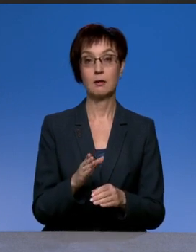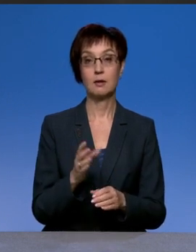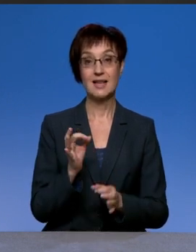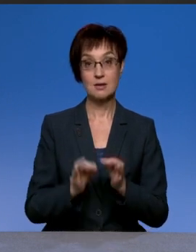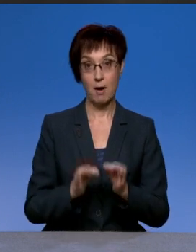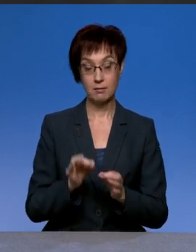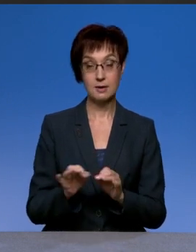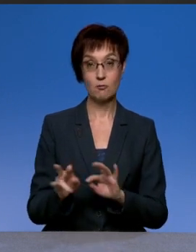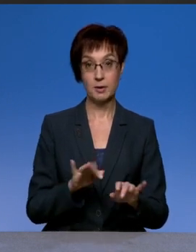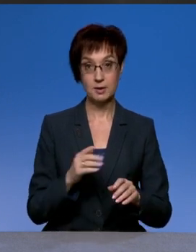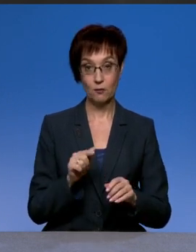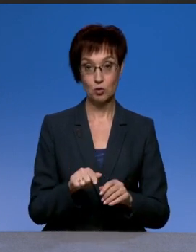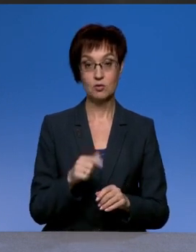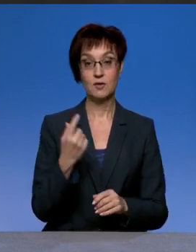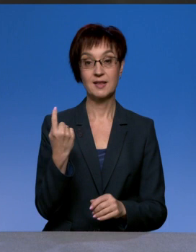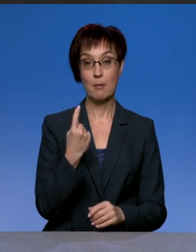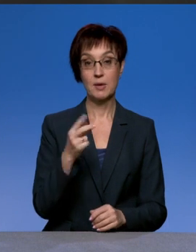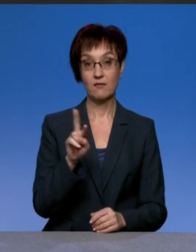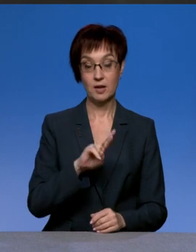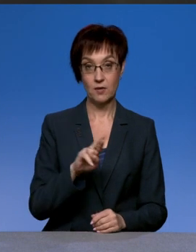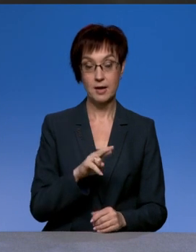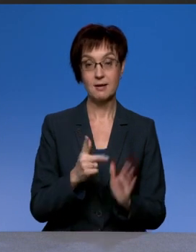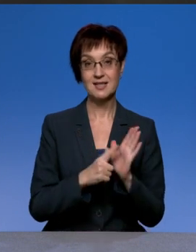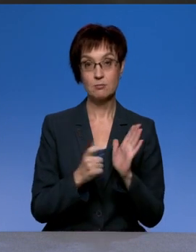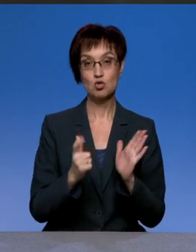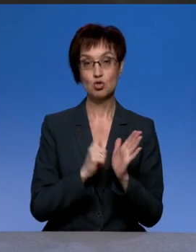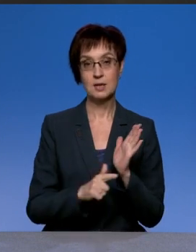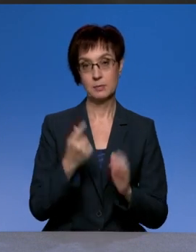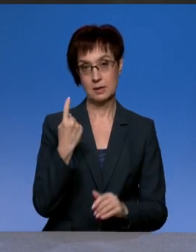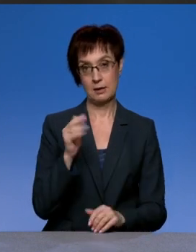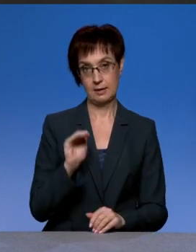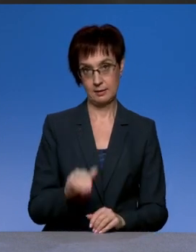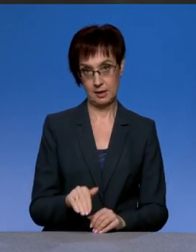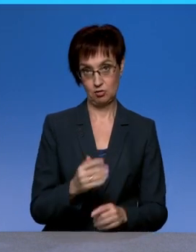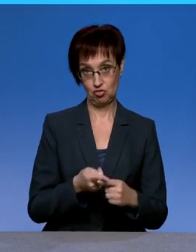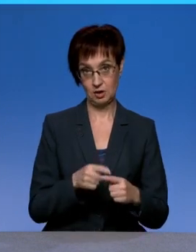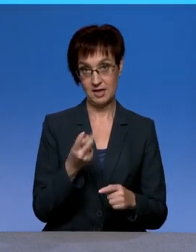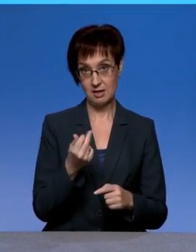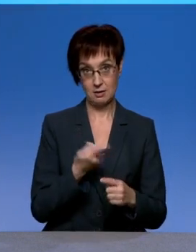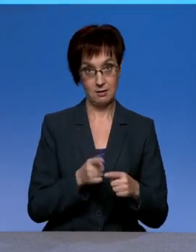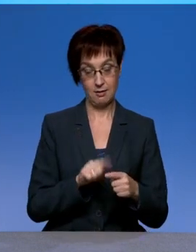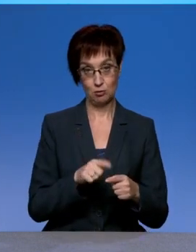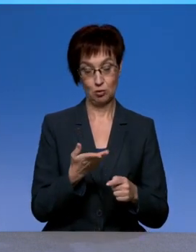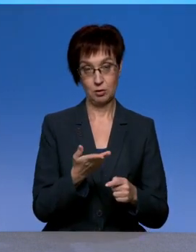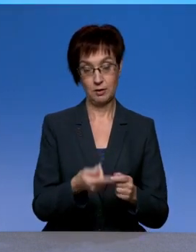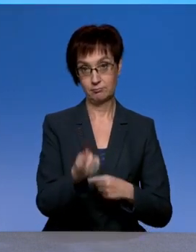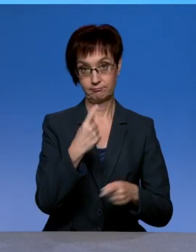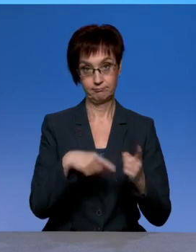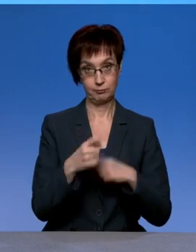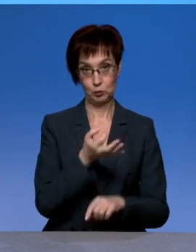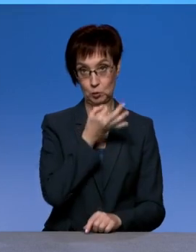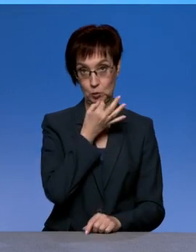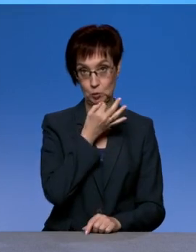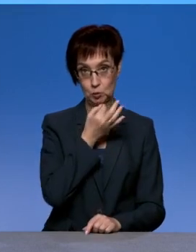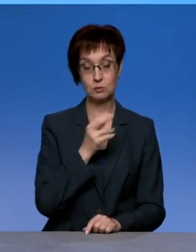на 1 января 2023 составил 771 тысячу. Собственно, как же изменит ситуацию